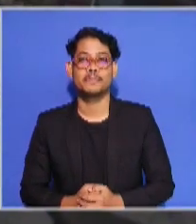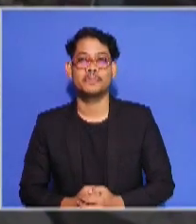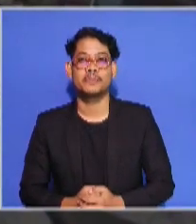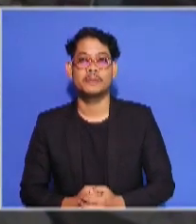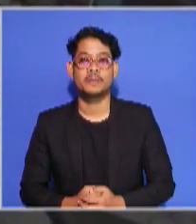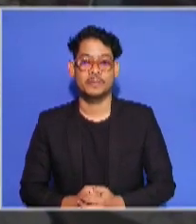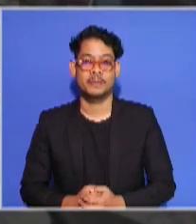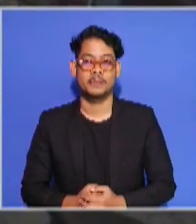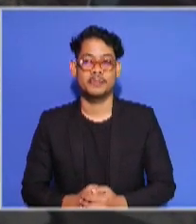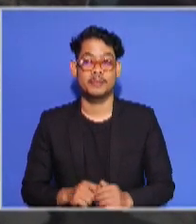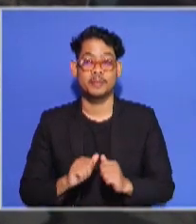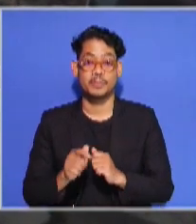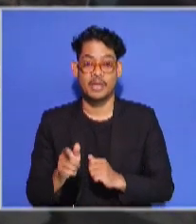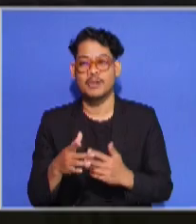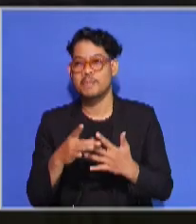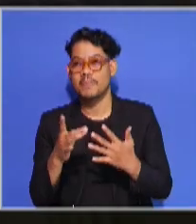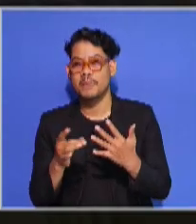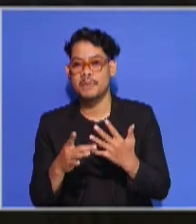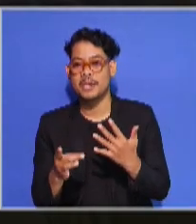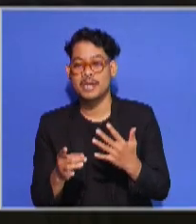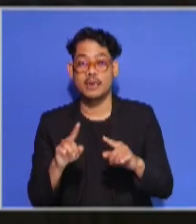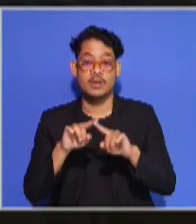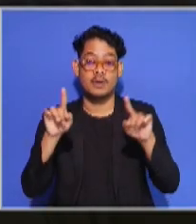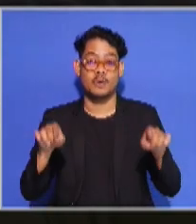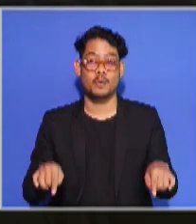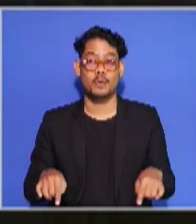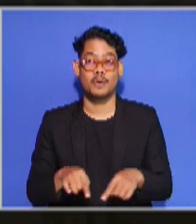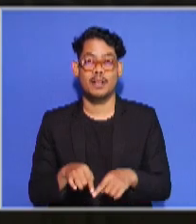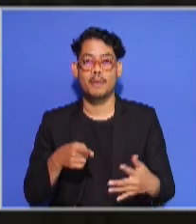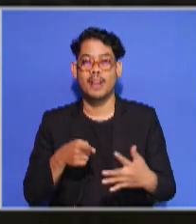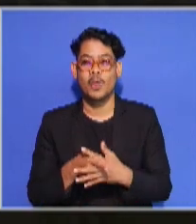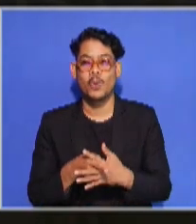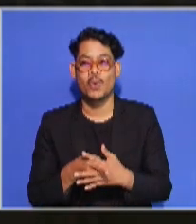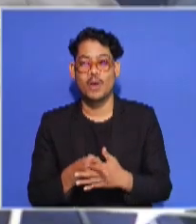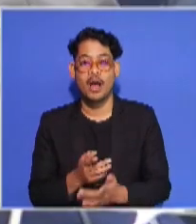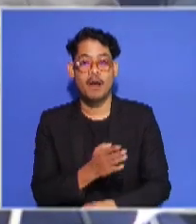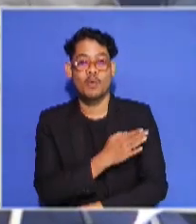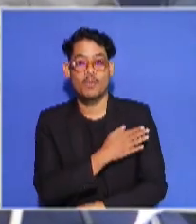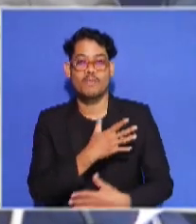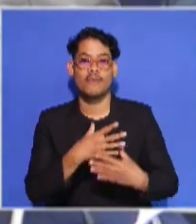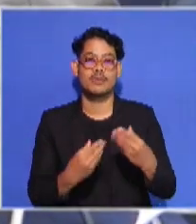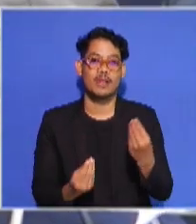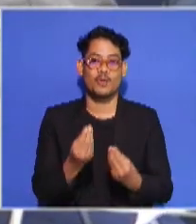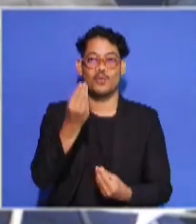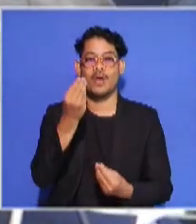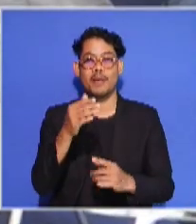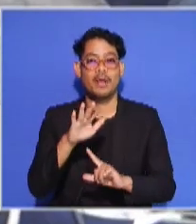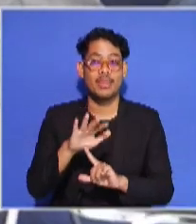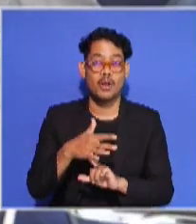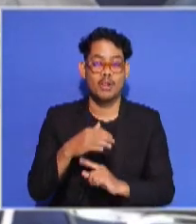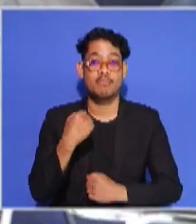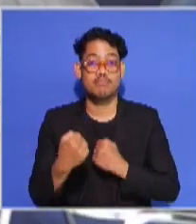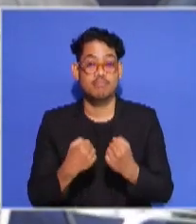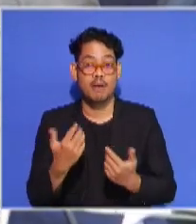Proses sortir dan pelipatan surat suara pemilihan Bupati dan Wakil Bupati Bantul 2024 mulai dilaksanakan di Gudang Logistik